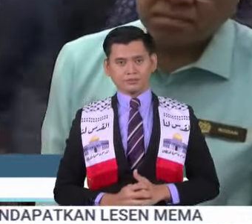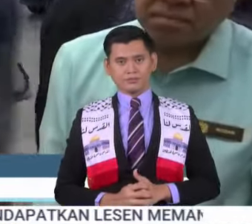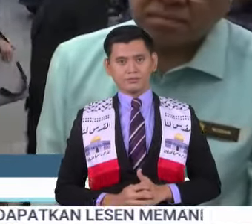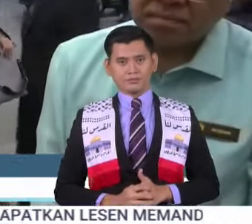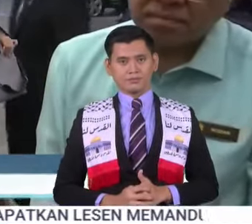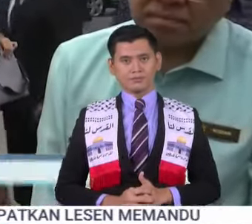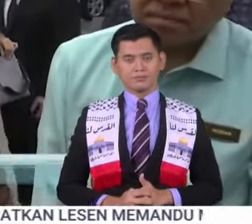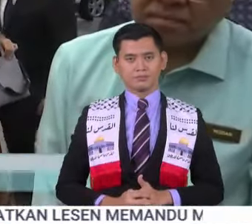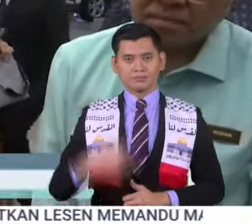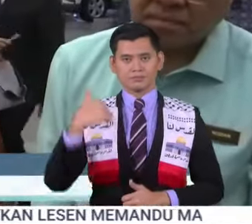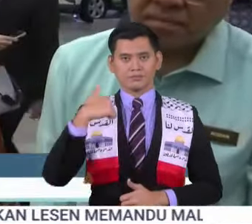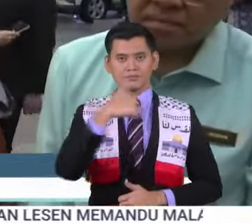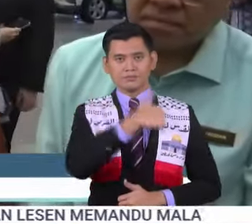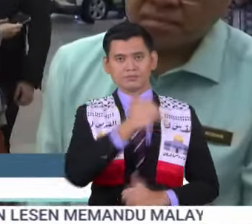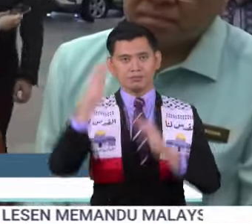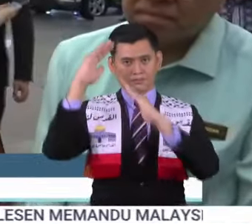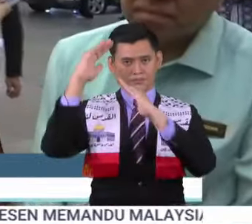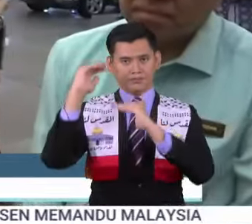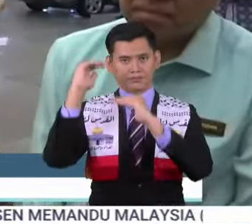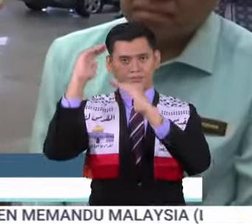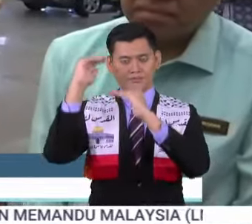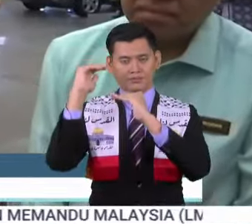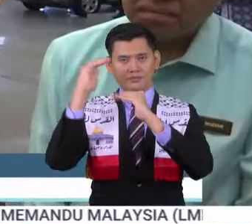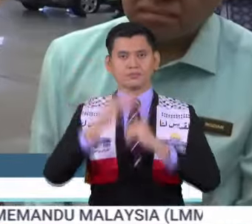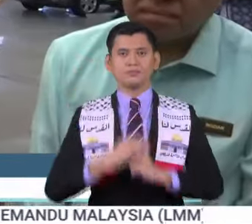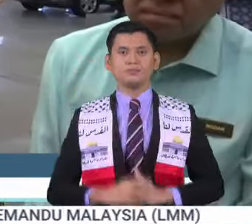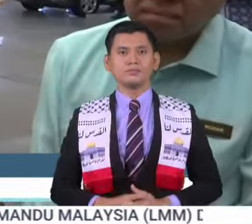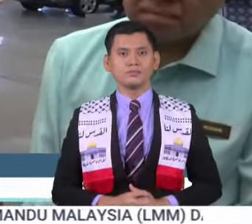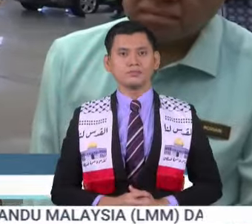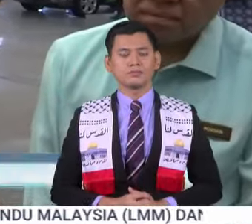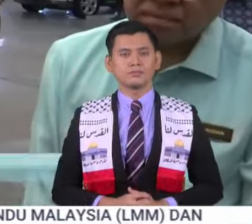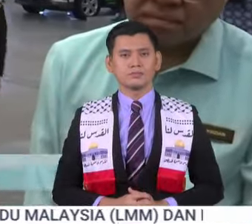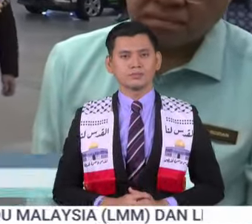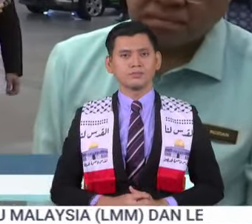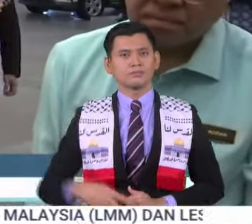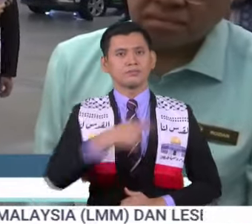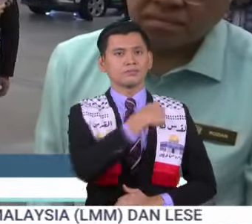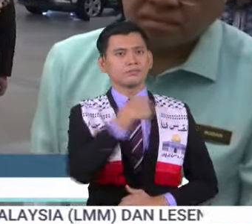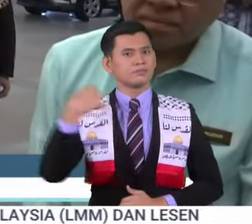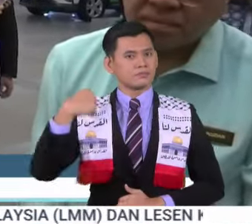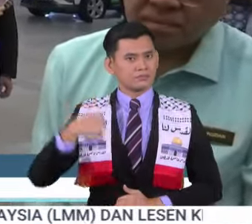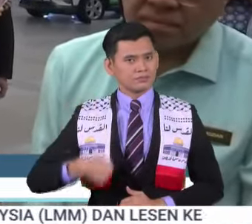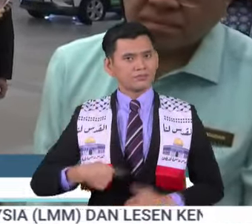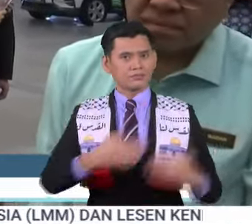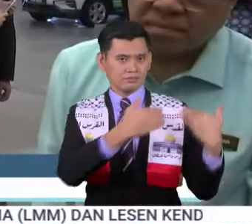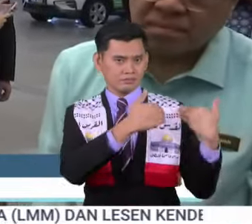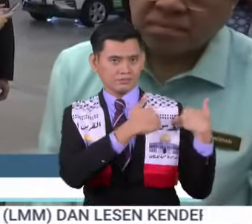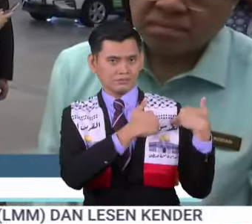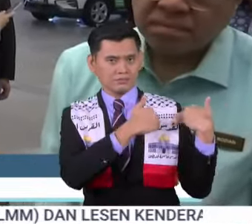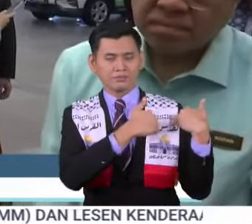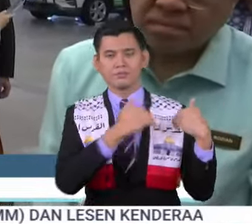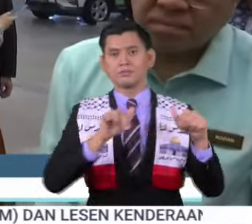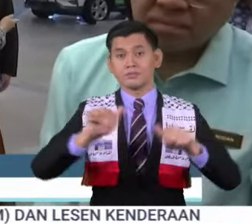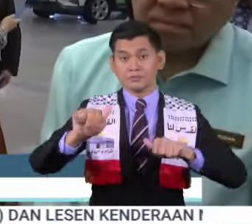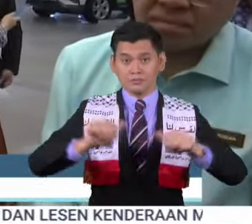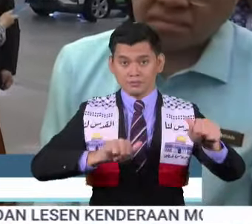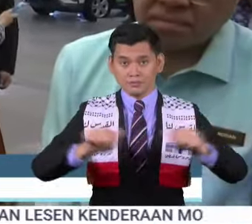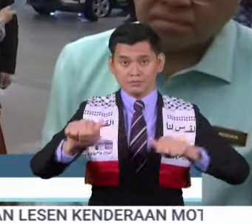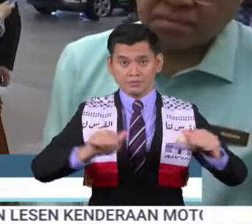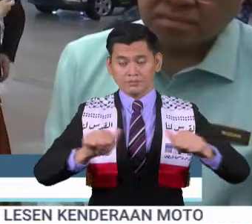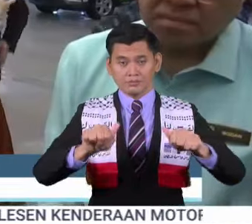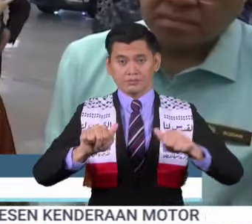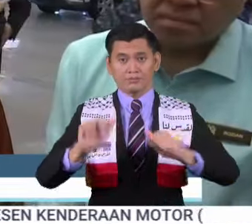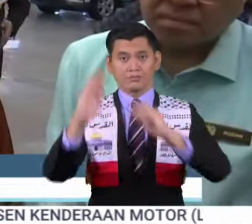Dalam itu, kita mengharapkan supaya China dapat mainkan peranan yang aktif, dan